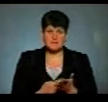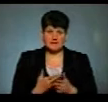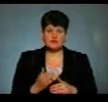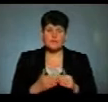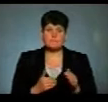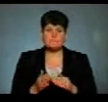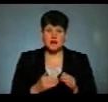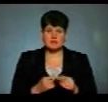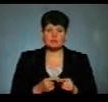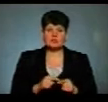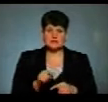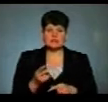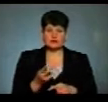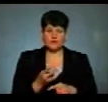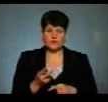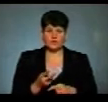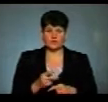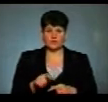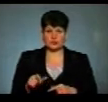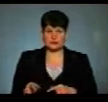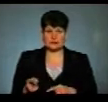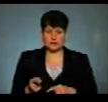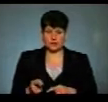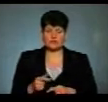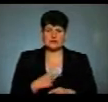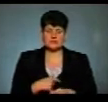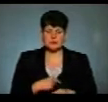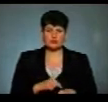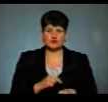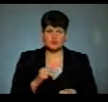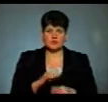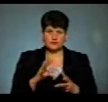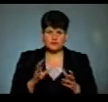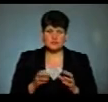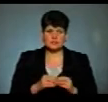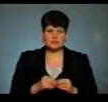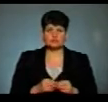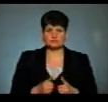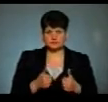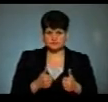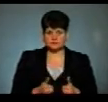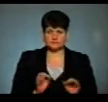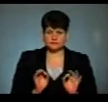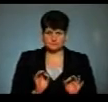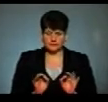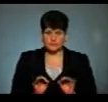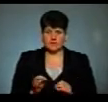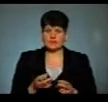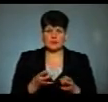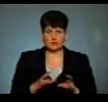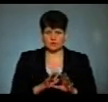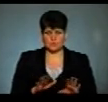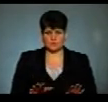практика по цих двох наших мешканцях Тернополя, вони себе почувають в цілому досить задовільно і не